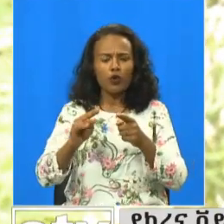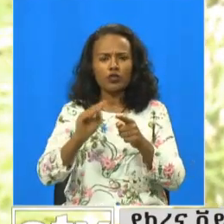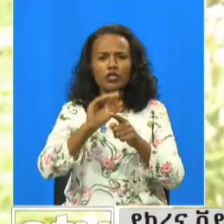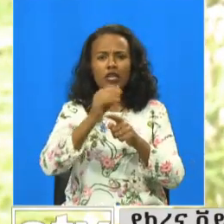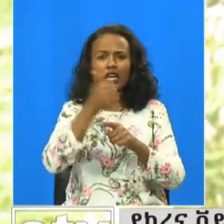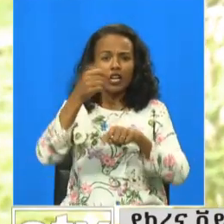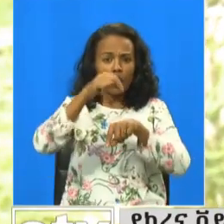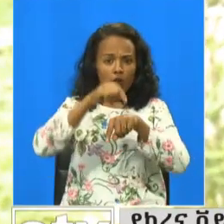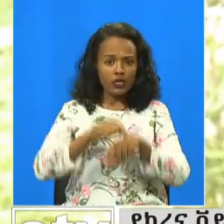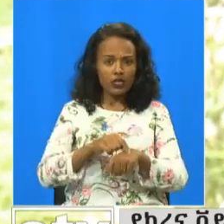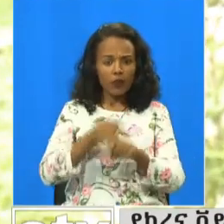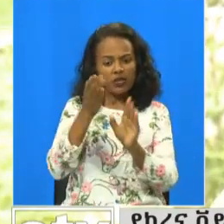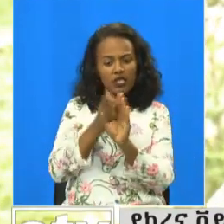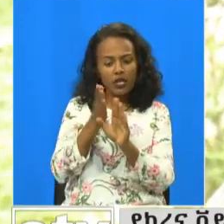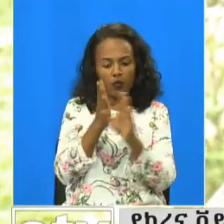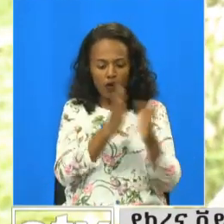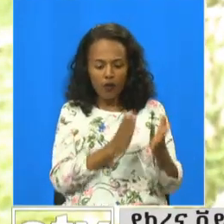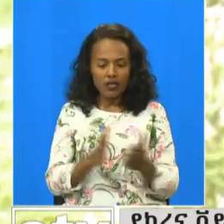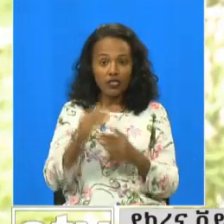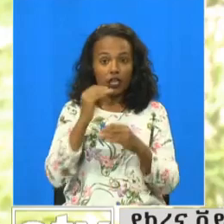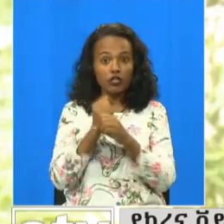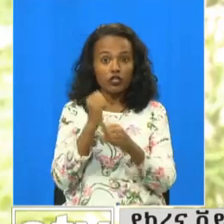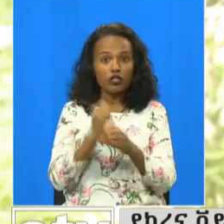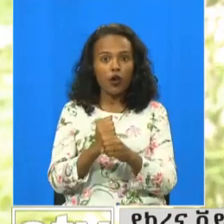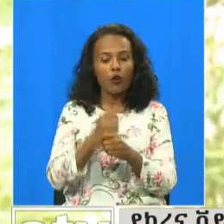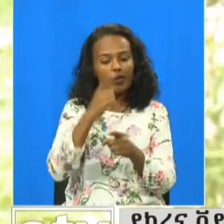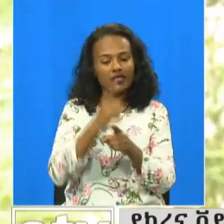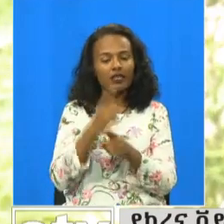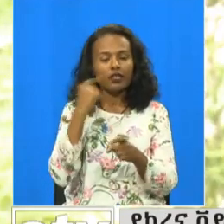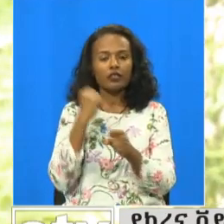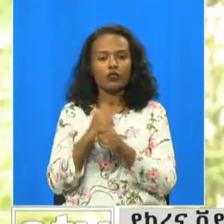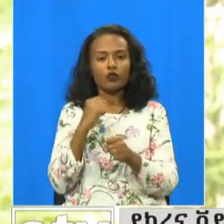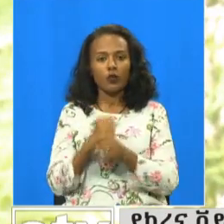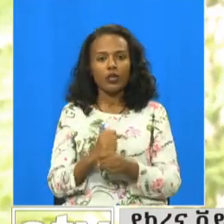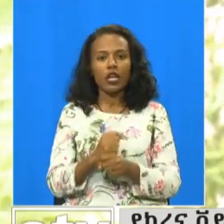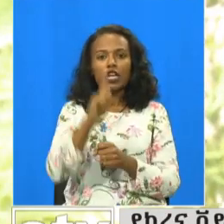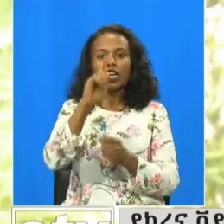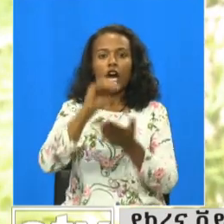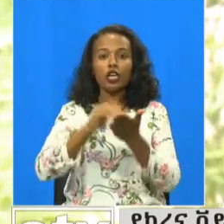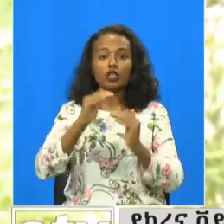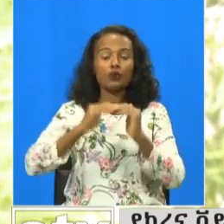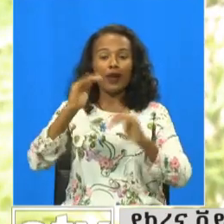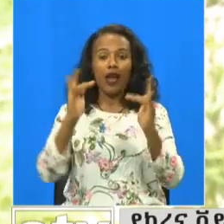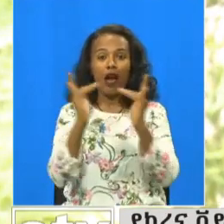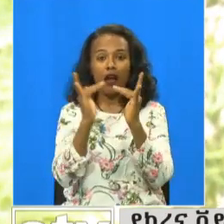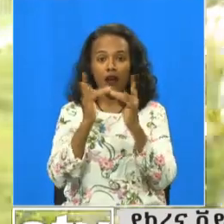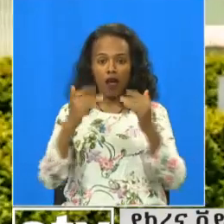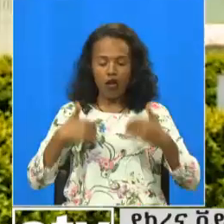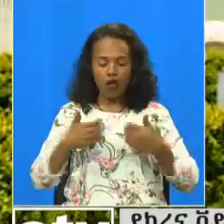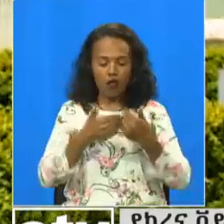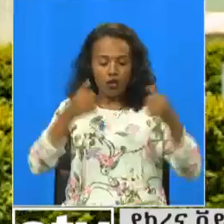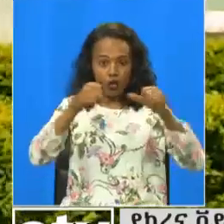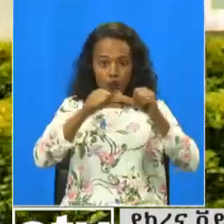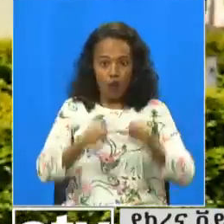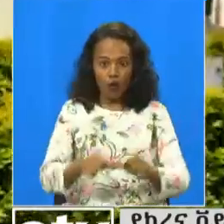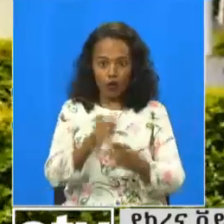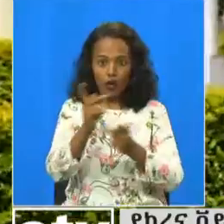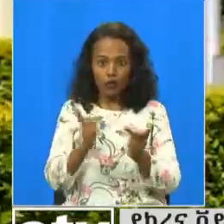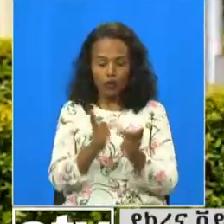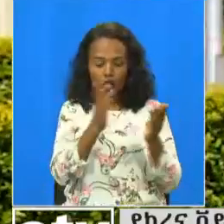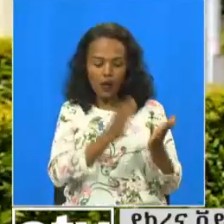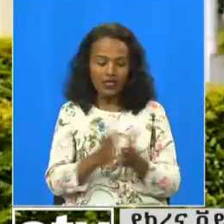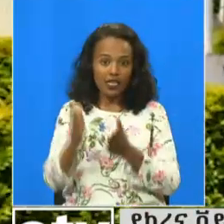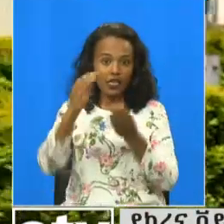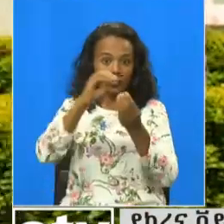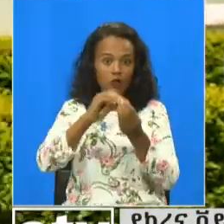በላይ በስነ ልቦና የማዘጋጀት ስራውም በተገቢ ሁኔታ ተሰርቶበታል። ከ1000 በላይ አልጋዎች ያሉት የለይቶ ማቆያ ቦታን ከማዘጋጀት